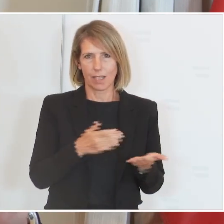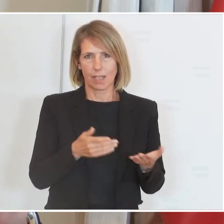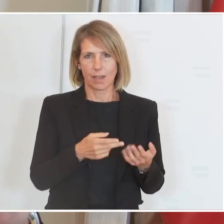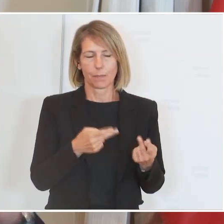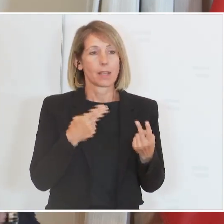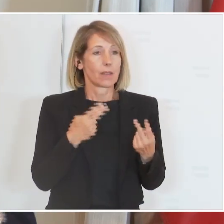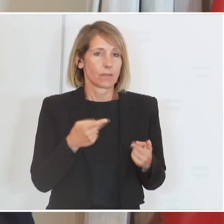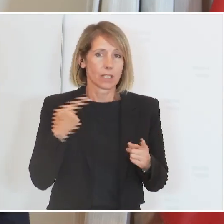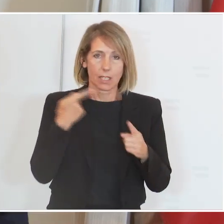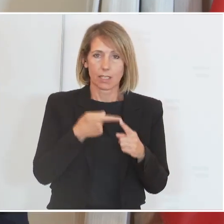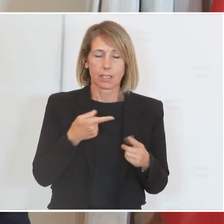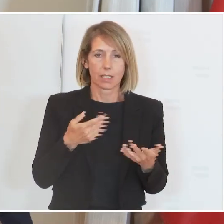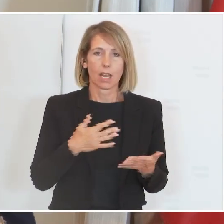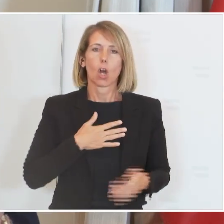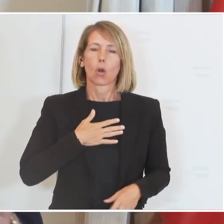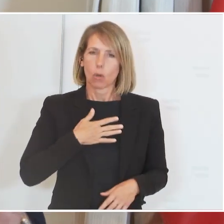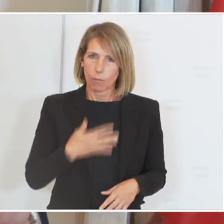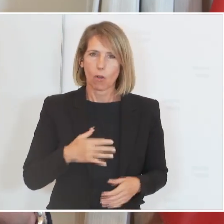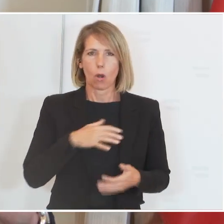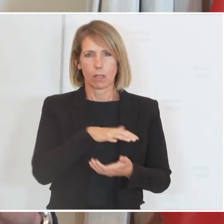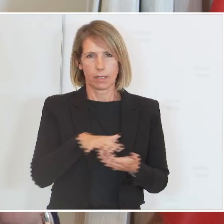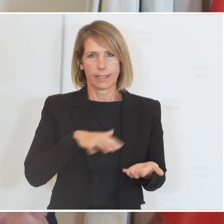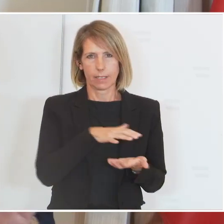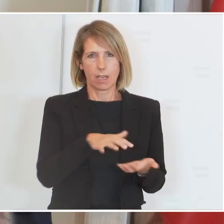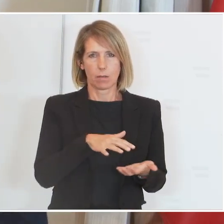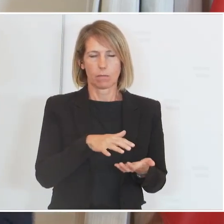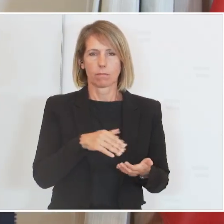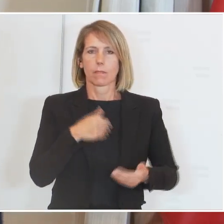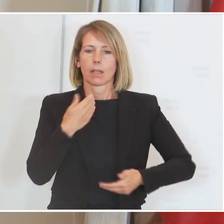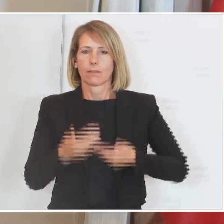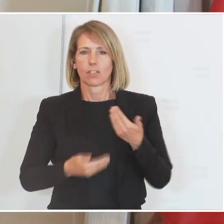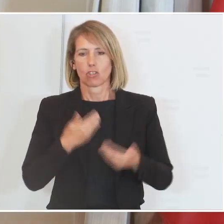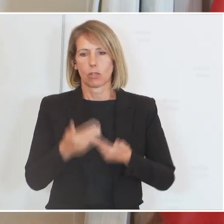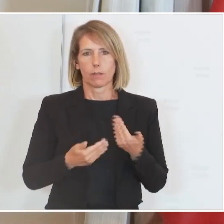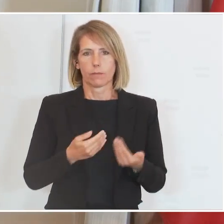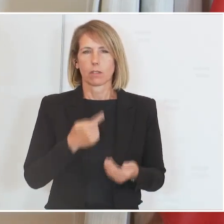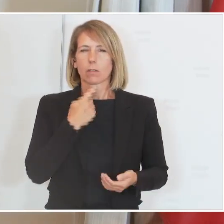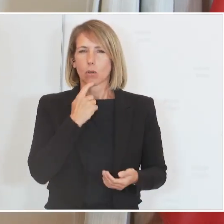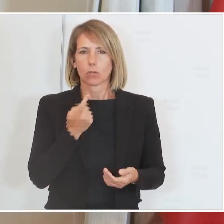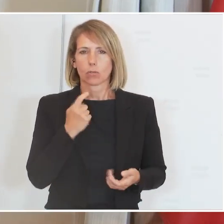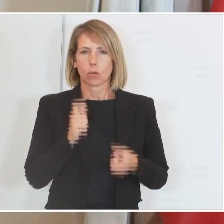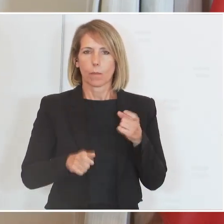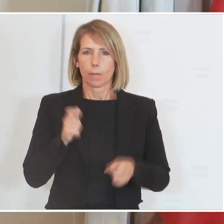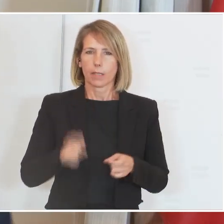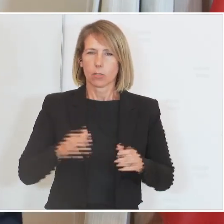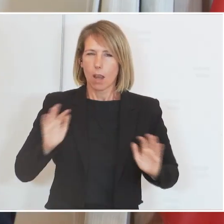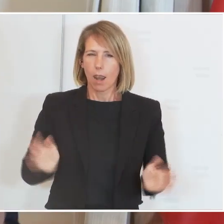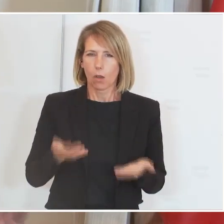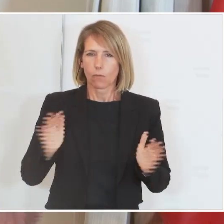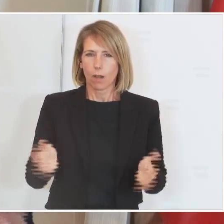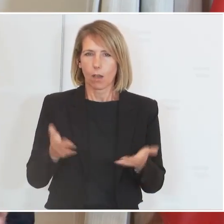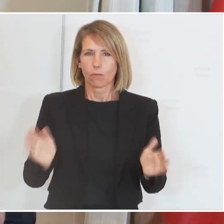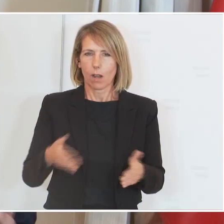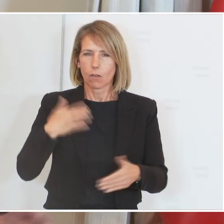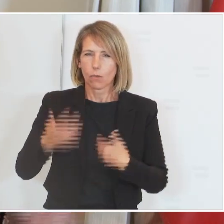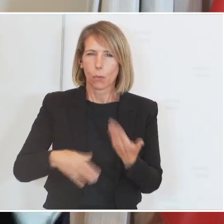es, trotz der Krise die Wirtschaft, den Konsum der Menschen am Laufen zu halten. Das ist ein ganz